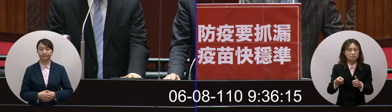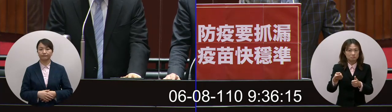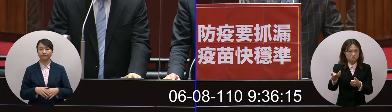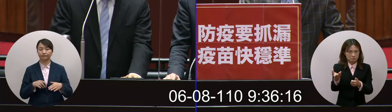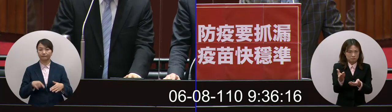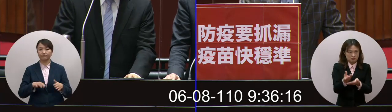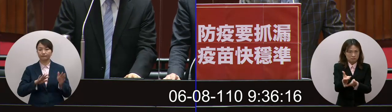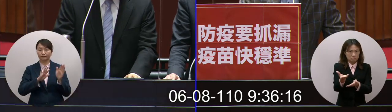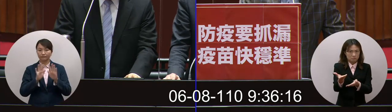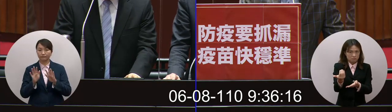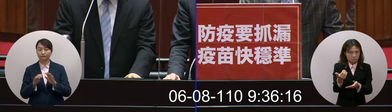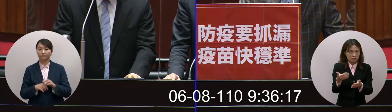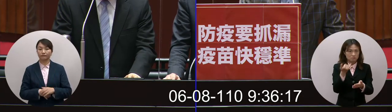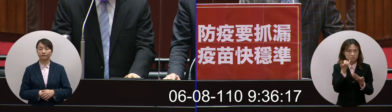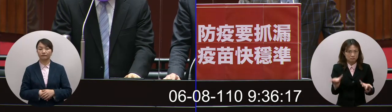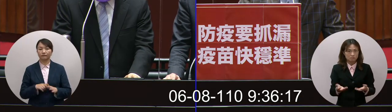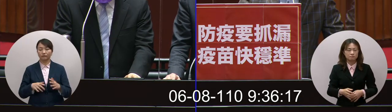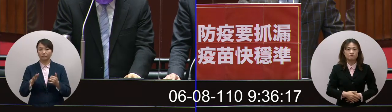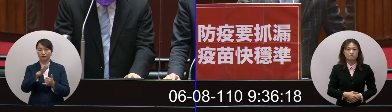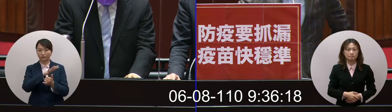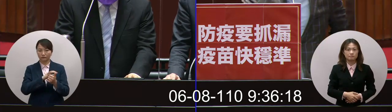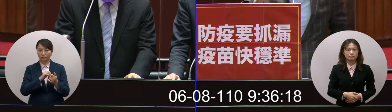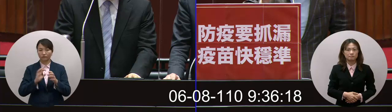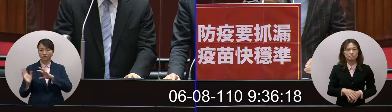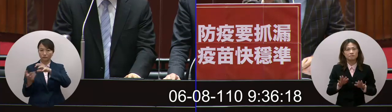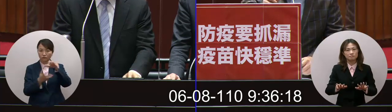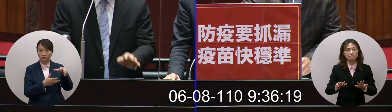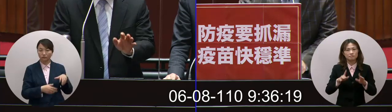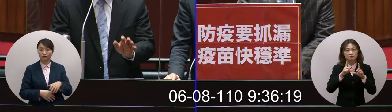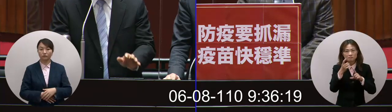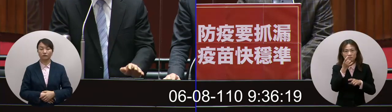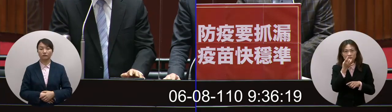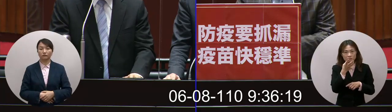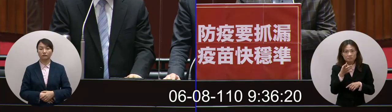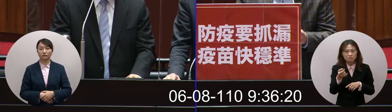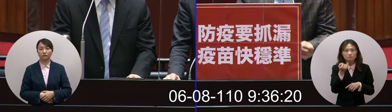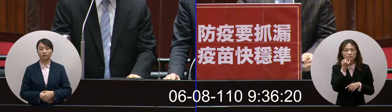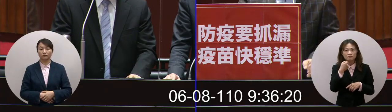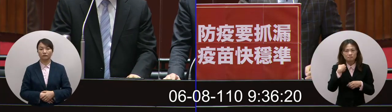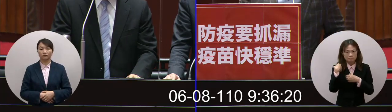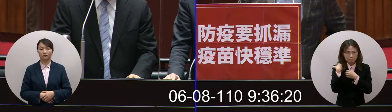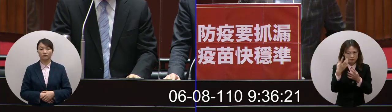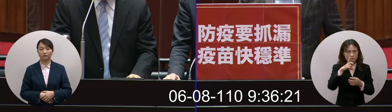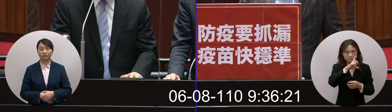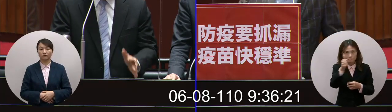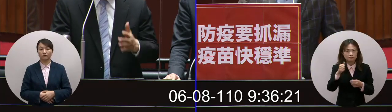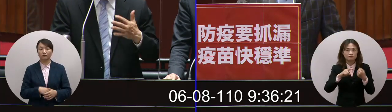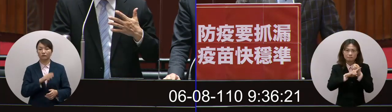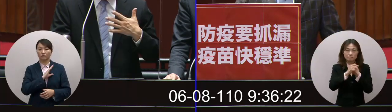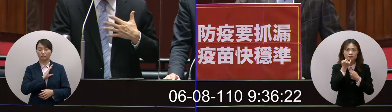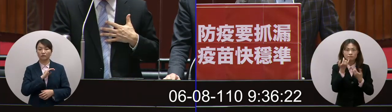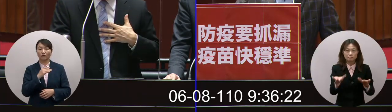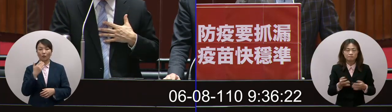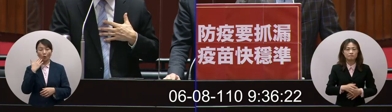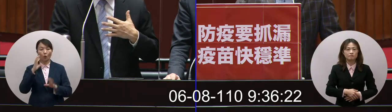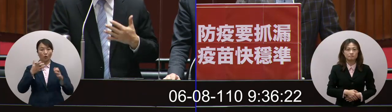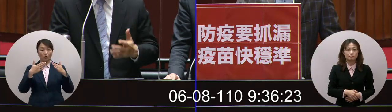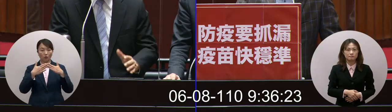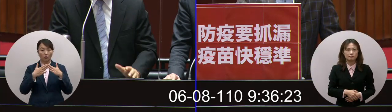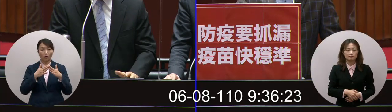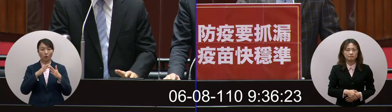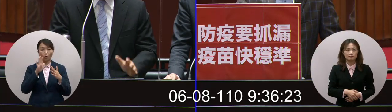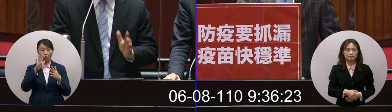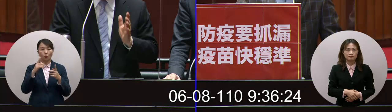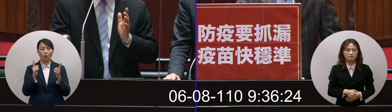这是安尼，进全世界。 进无多回答，我要求研究好唔好？ 当然，今仔咱个国家